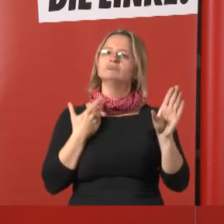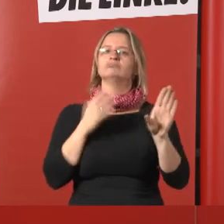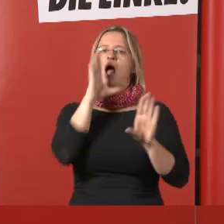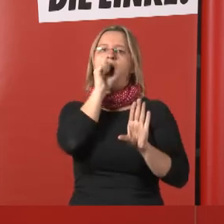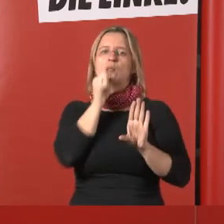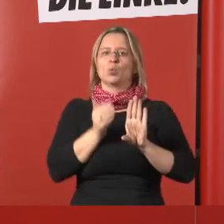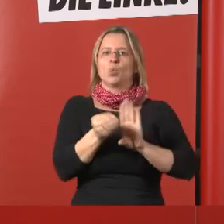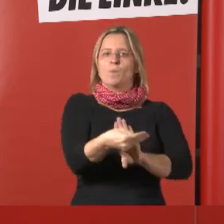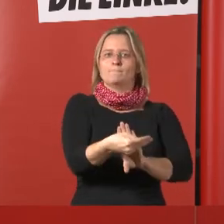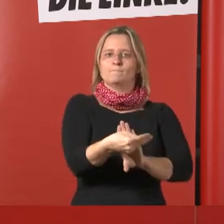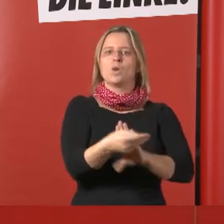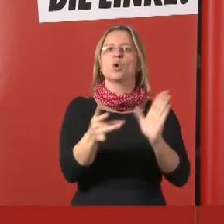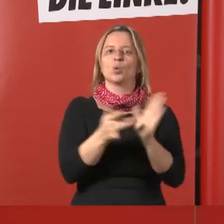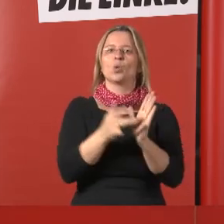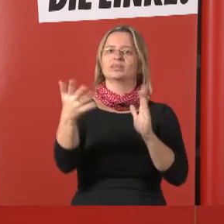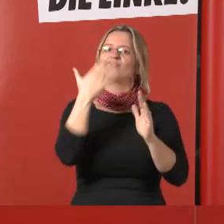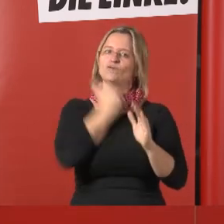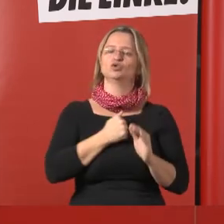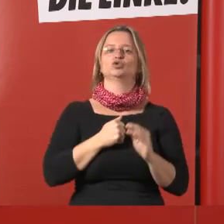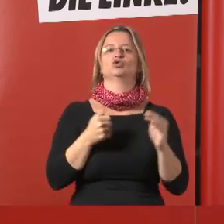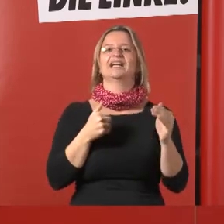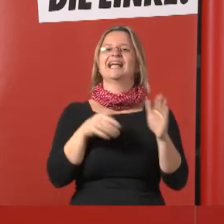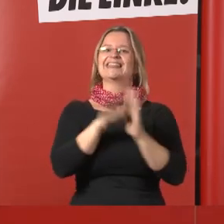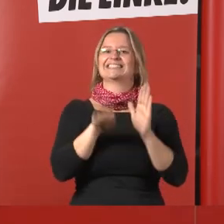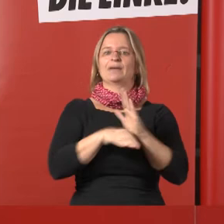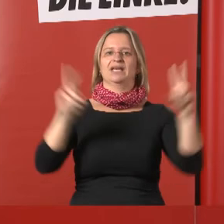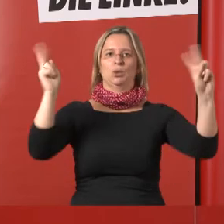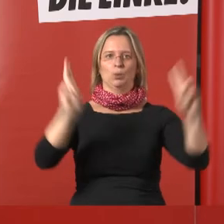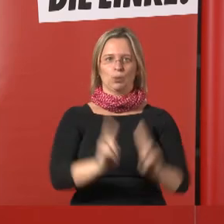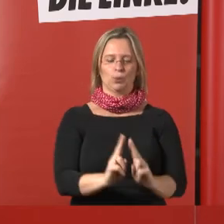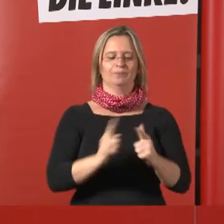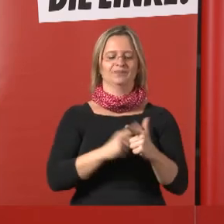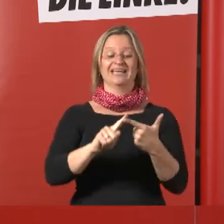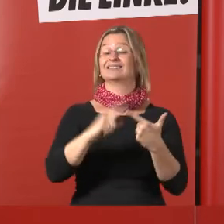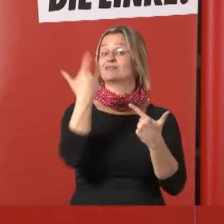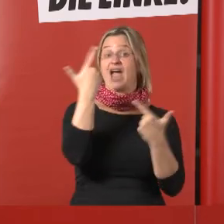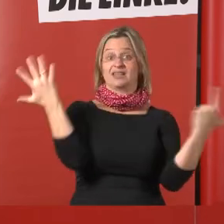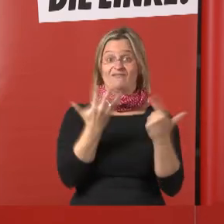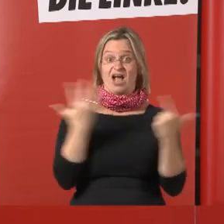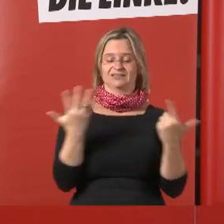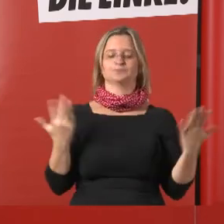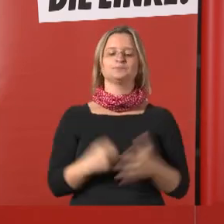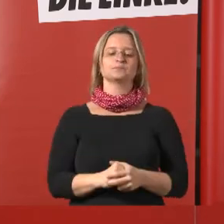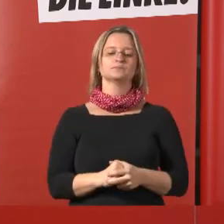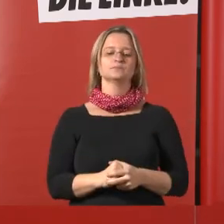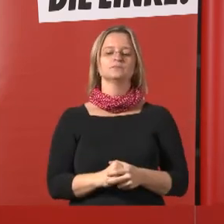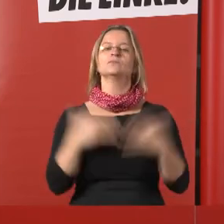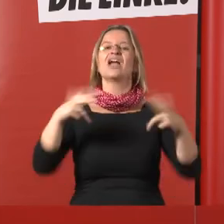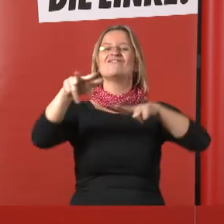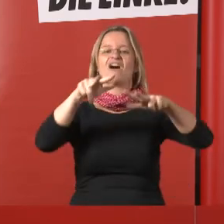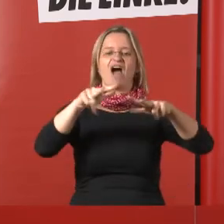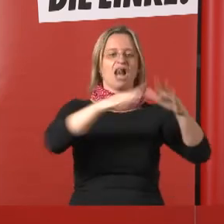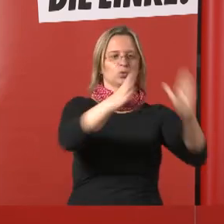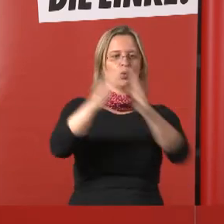anonymisierte Bewerbungsverfahren, um Diskriminierung abzubauen. Wir meinen zweitens, es